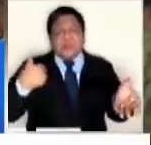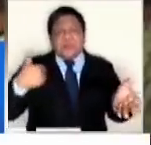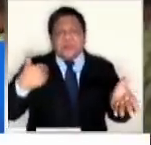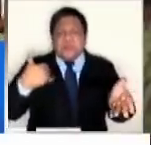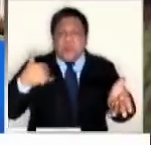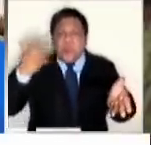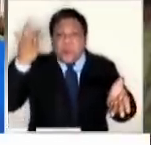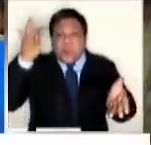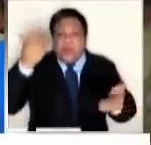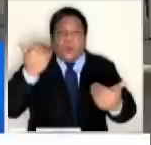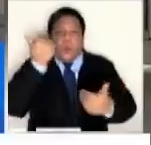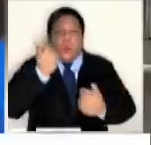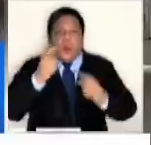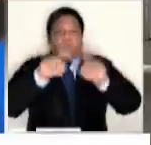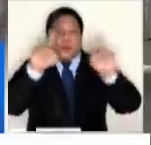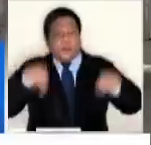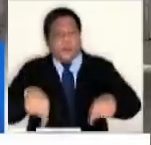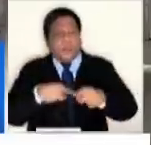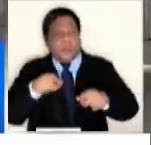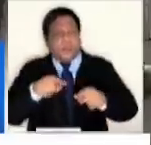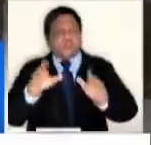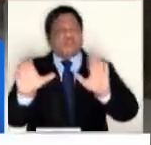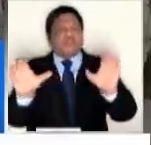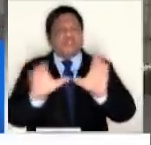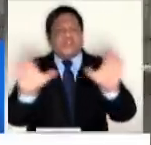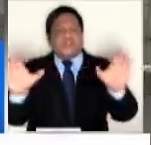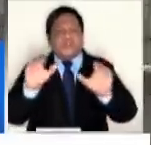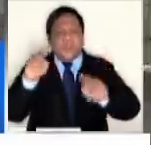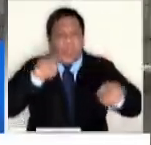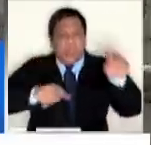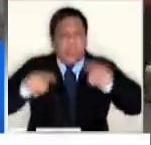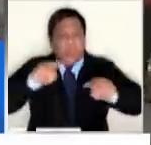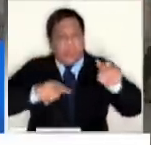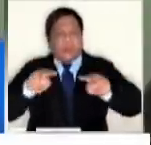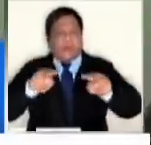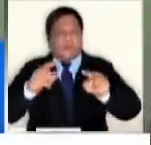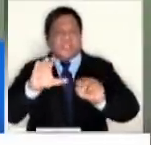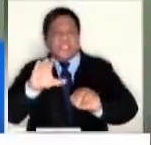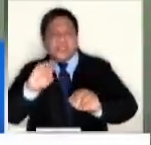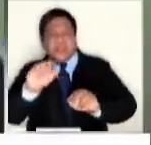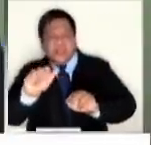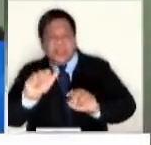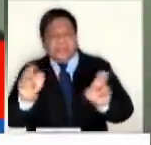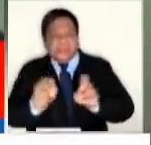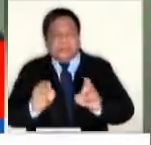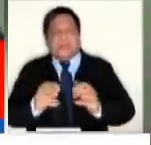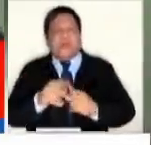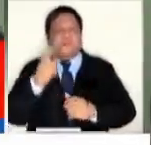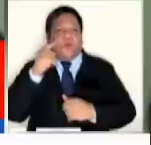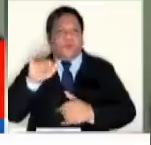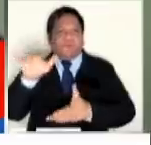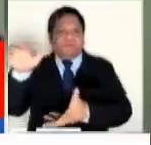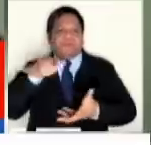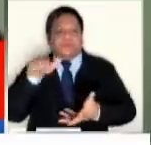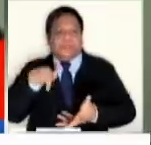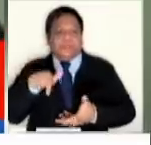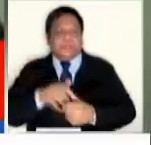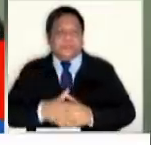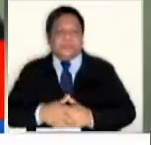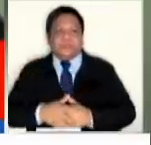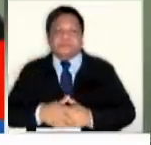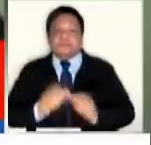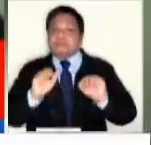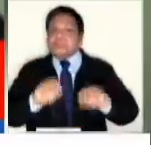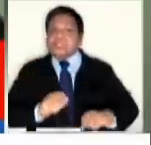ang Certificate of Analysis o COA para sa batch ng bakunang ito. Pwedeng i-distribute nila pero hindi muna